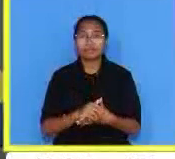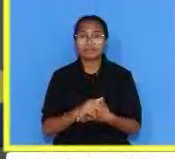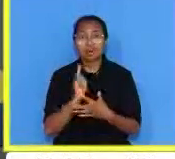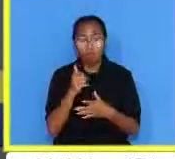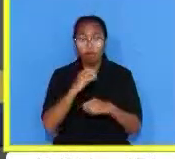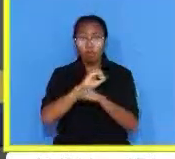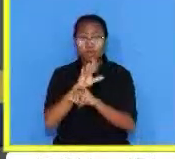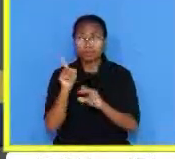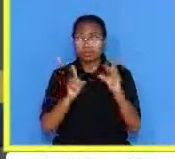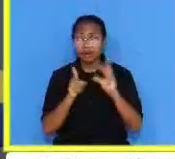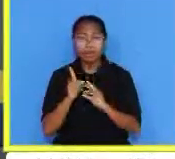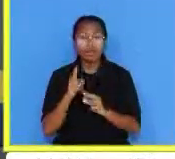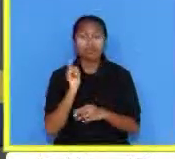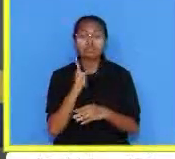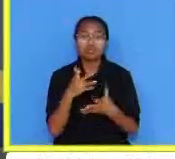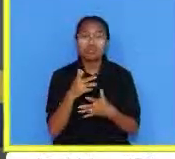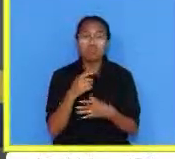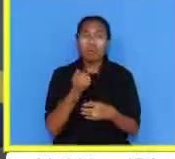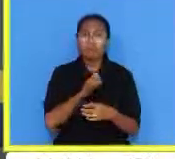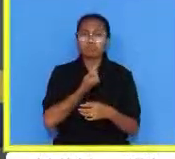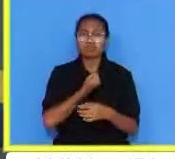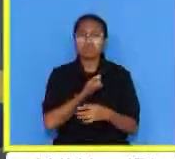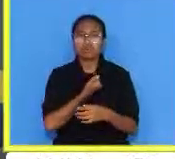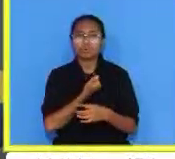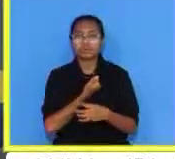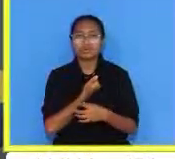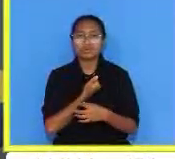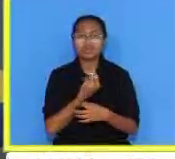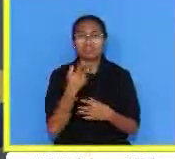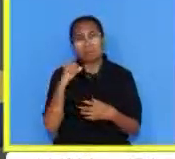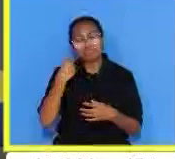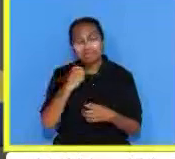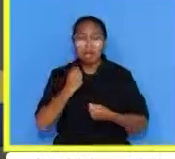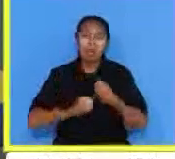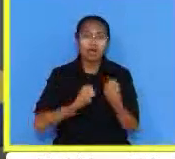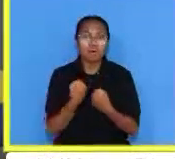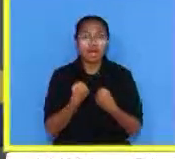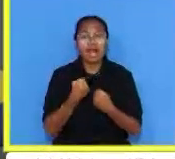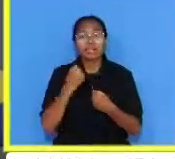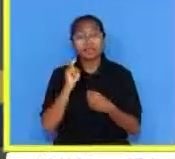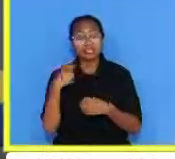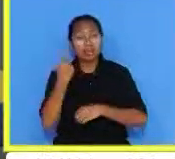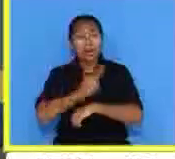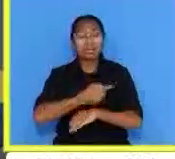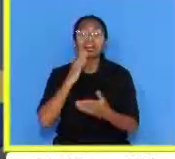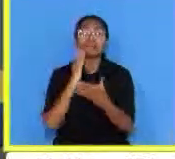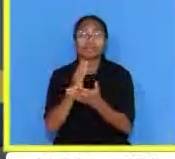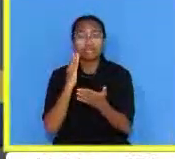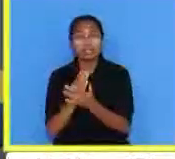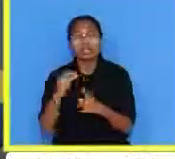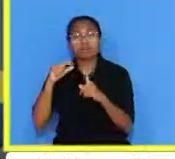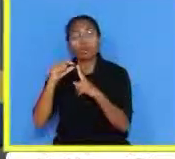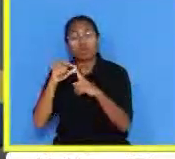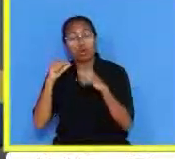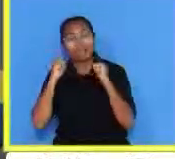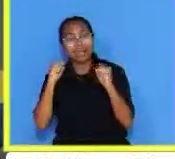pandemi COVID-19, menyulitkan mereka untuk bisa melakukan aktivitas ekonomi mereka, kemudian dibatasi dengan protokol